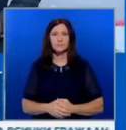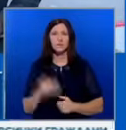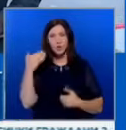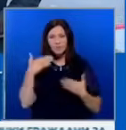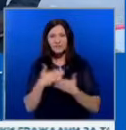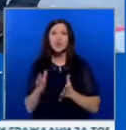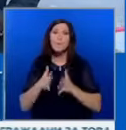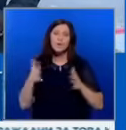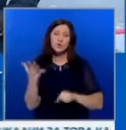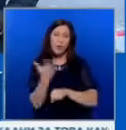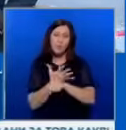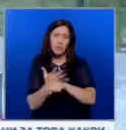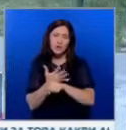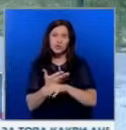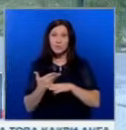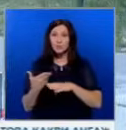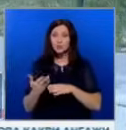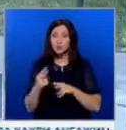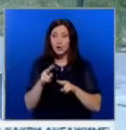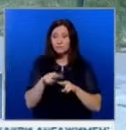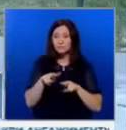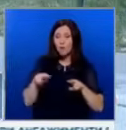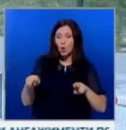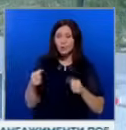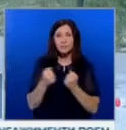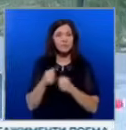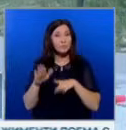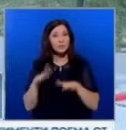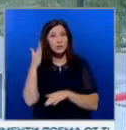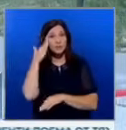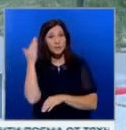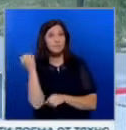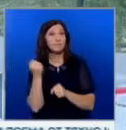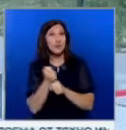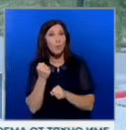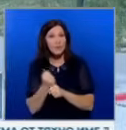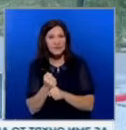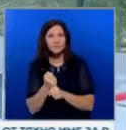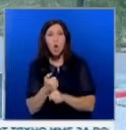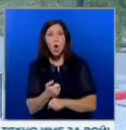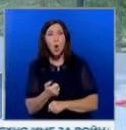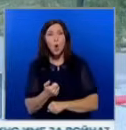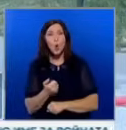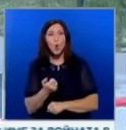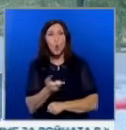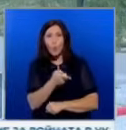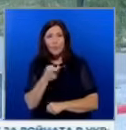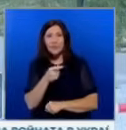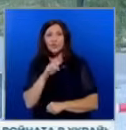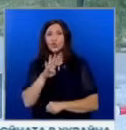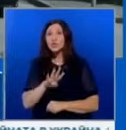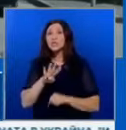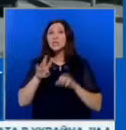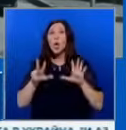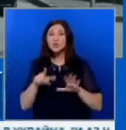Добър вечер. Повече от 5 часа продължава огледа на местопрестъплението от страна на оперативните. Убитият е 48-годишният Паруш